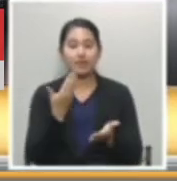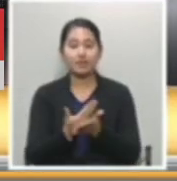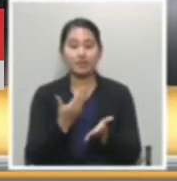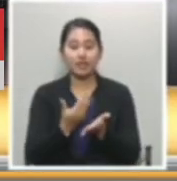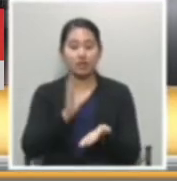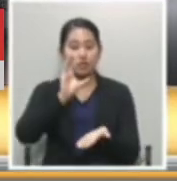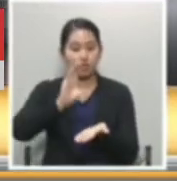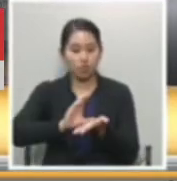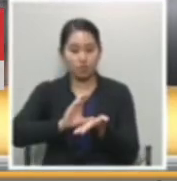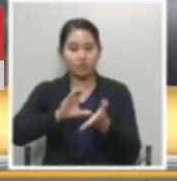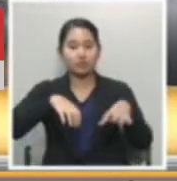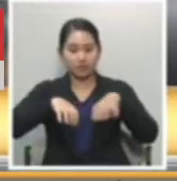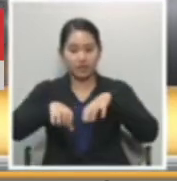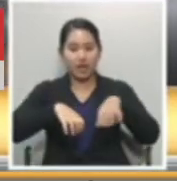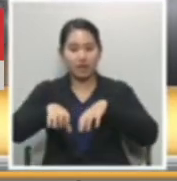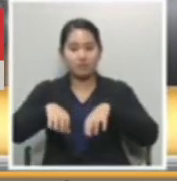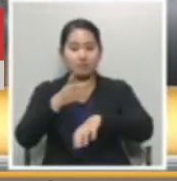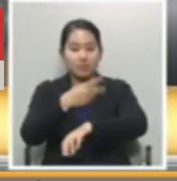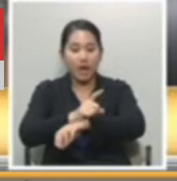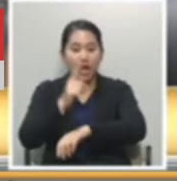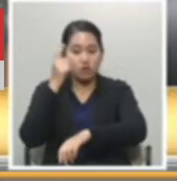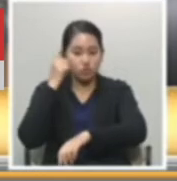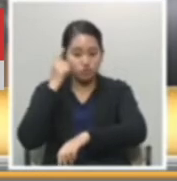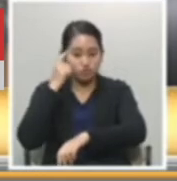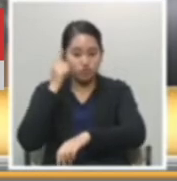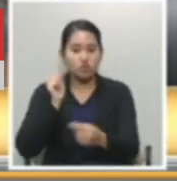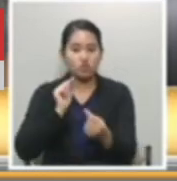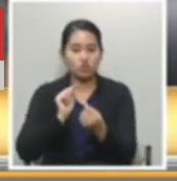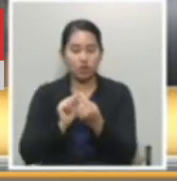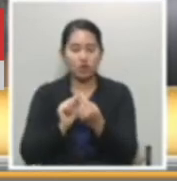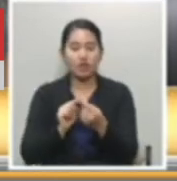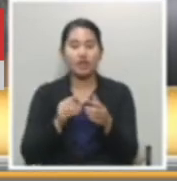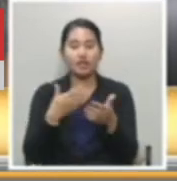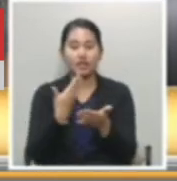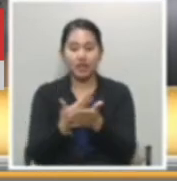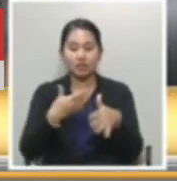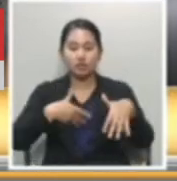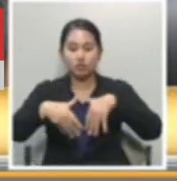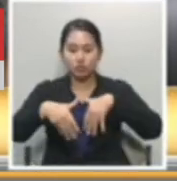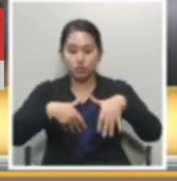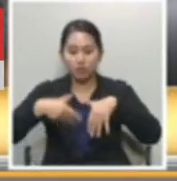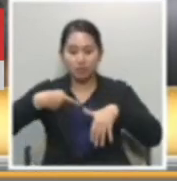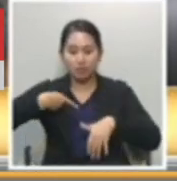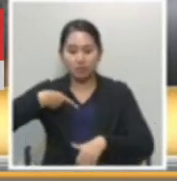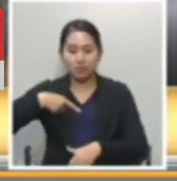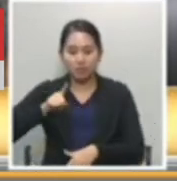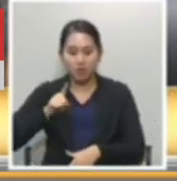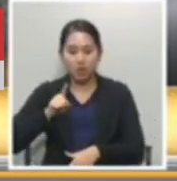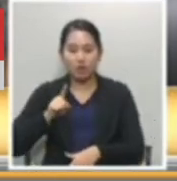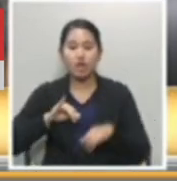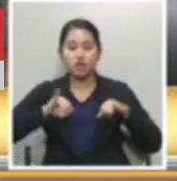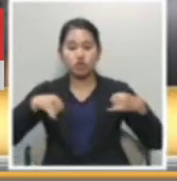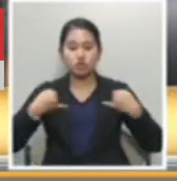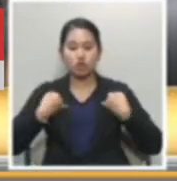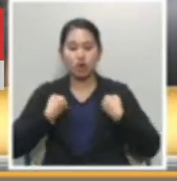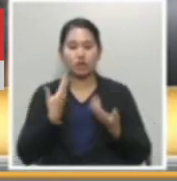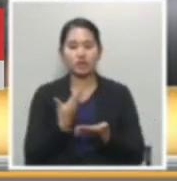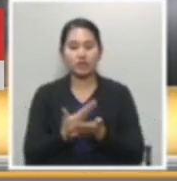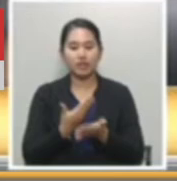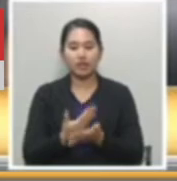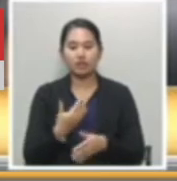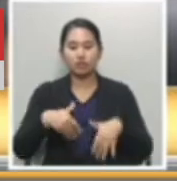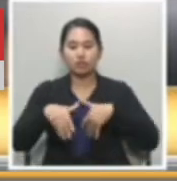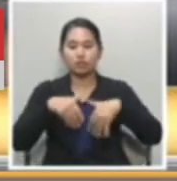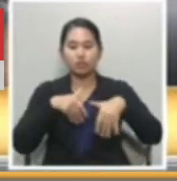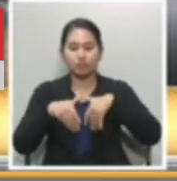านประธานรู้เช่นเดียวกันนะครับการใช้เงินของประชาชนให้เกิดประโยชน์สูงสุดกับเจ้าของเงินก็คือประชาช